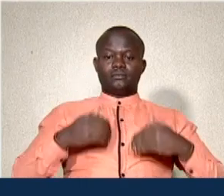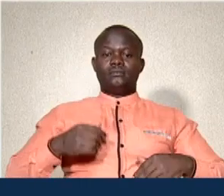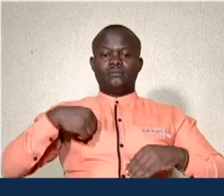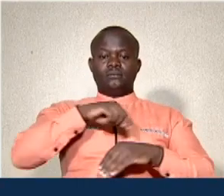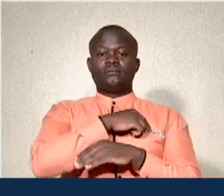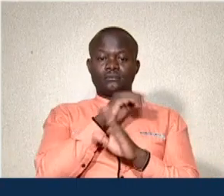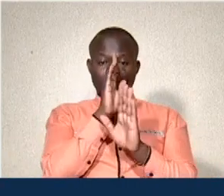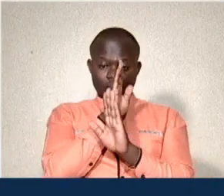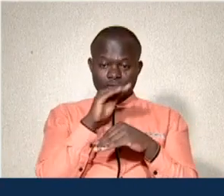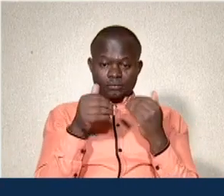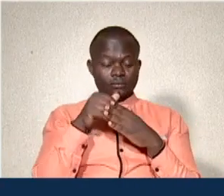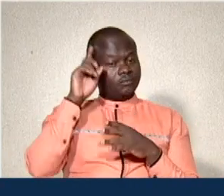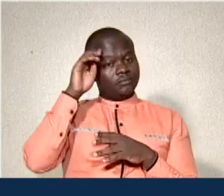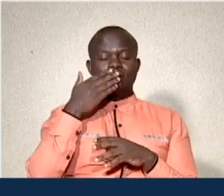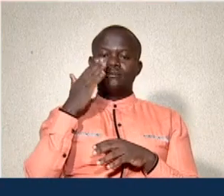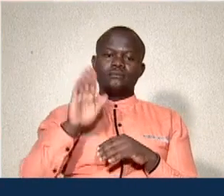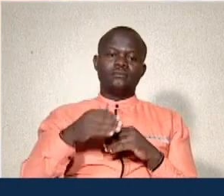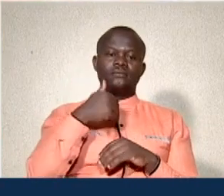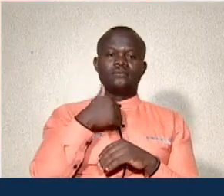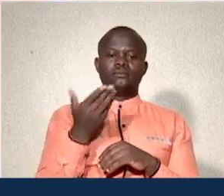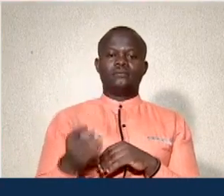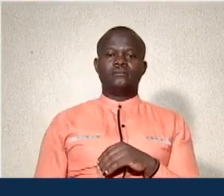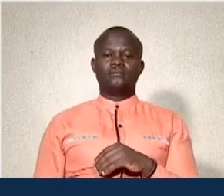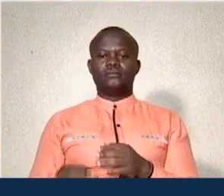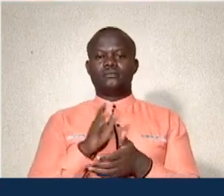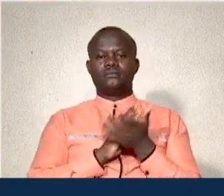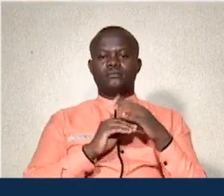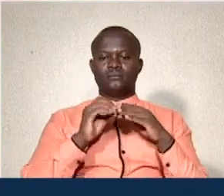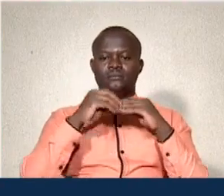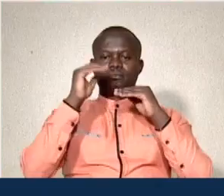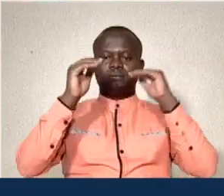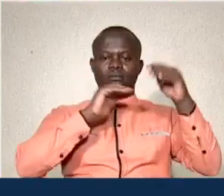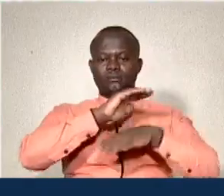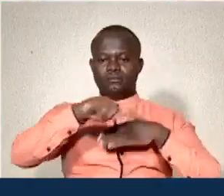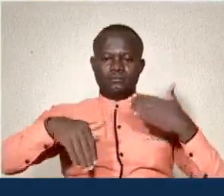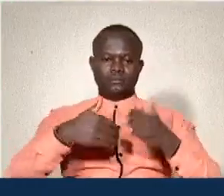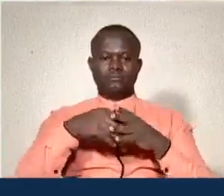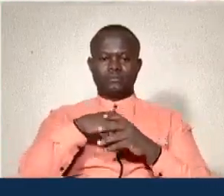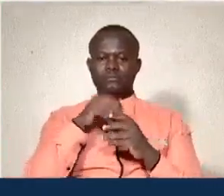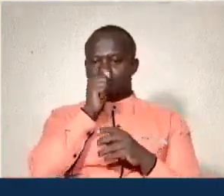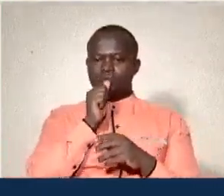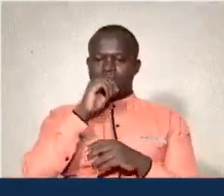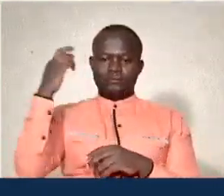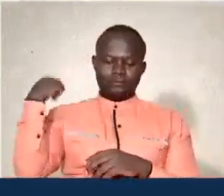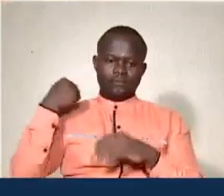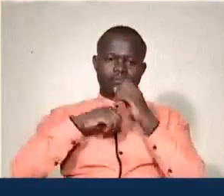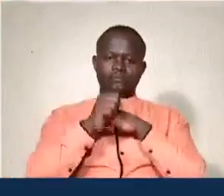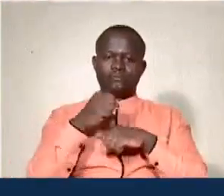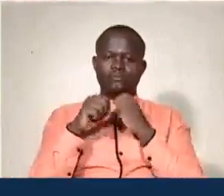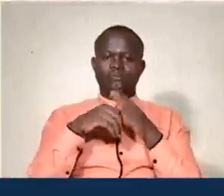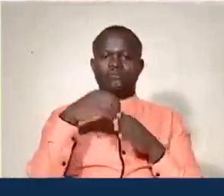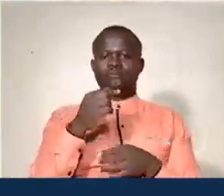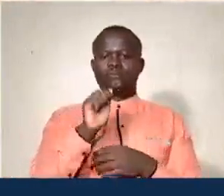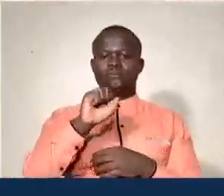icumu bakayihisha, n'ingengabitekerezo barayifite. Bamwe mu bayobozi b'inzego z'ibanze barimo n'umunyamabanga nshingwabikorwa w'aka kagari ka